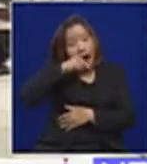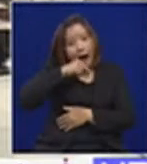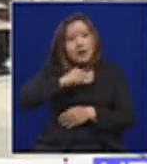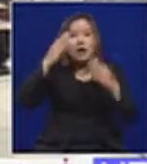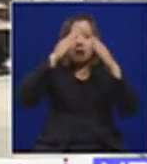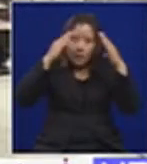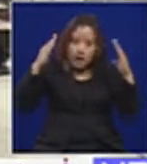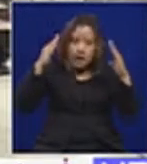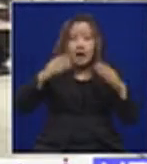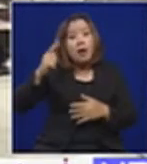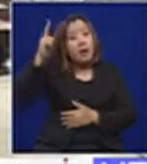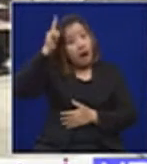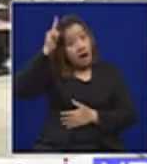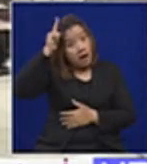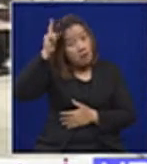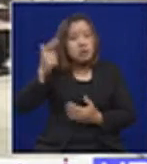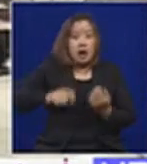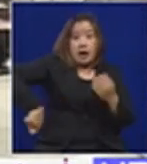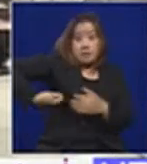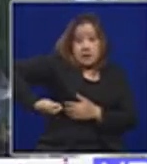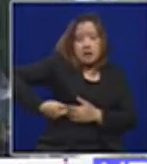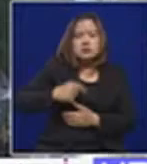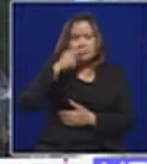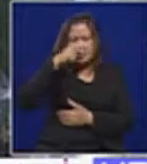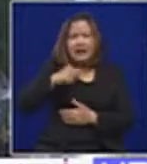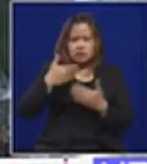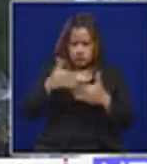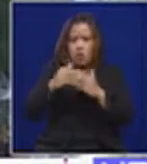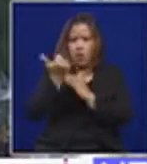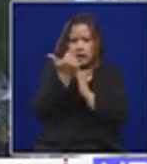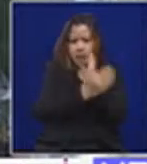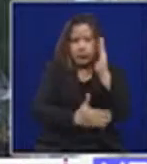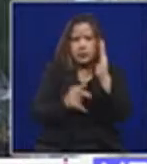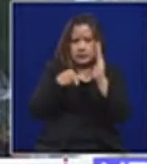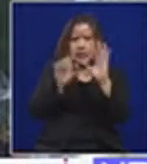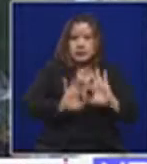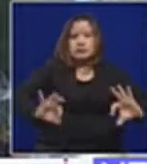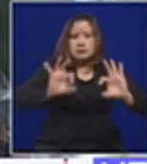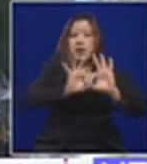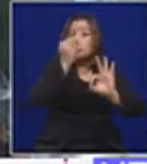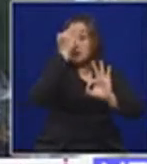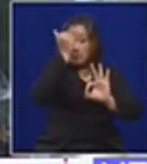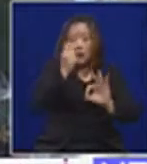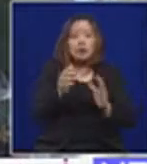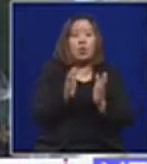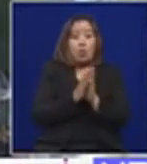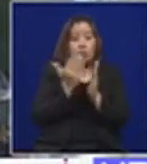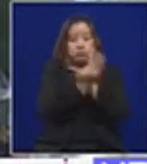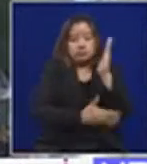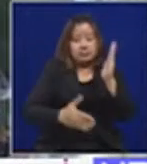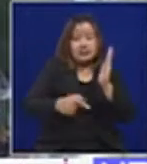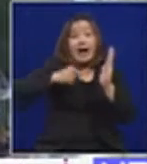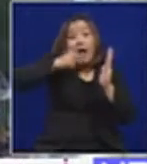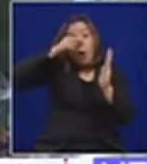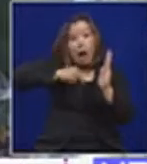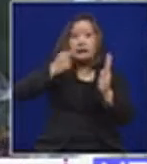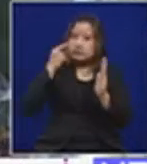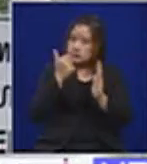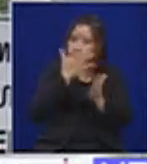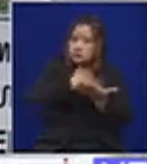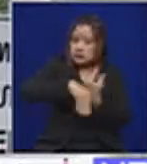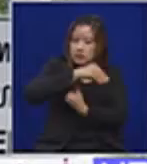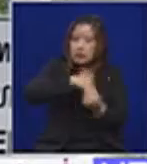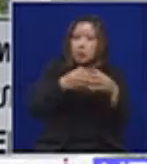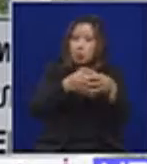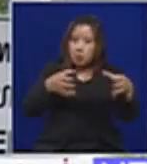น่าจะเป็นตลาดที่ไทยจะสามารถยึดเป็นตลาดหลักในการส่งออกก็ว่าได้เนื่องจากกลุ่มประเทศเหล่านี้มีศักยภาพการเติบโตทางเศรษฐกิจค่อน